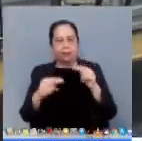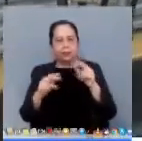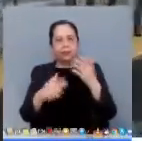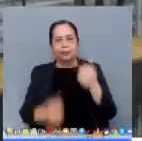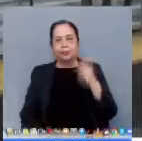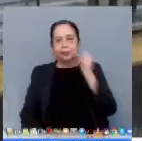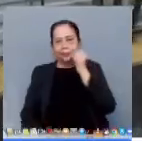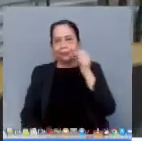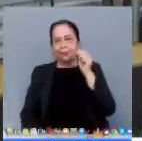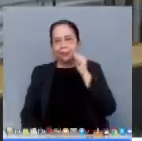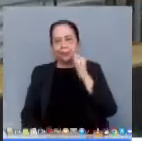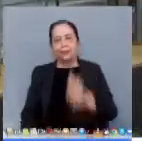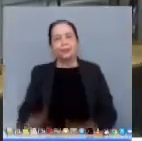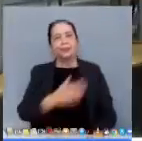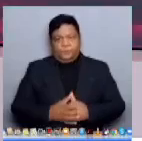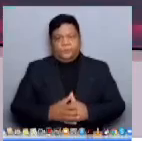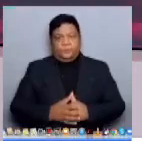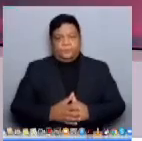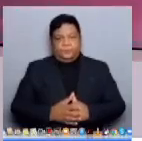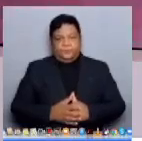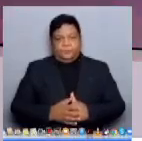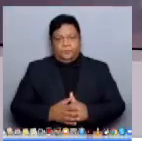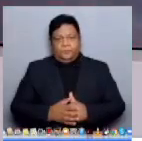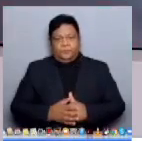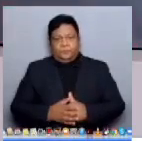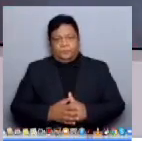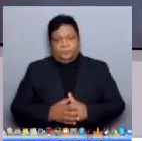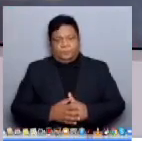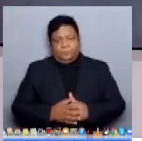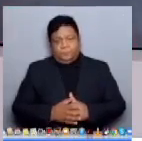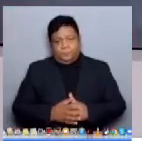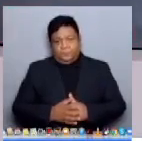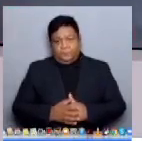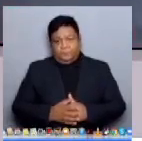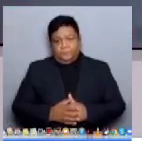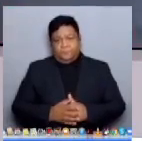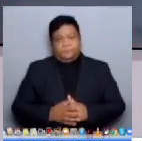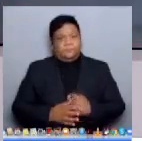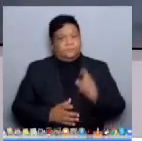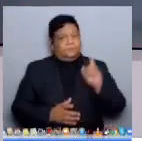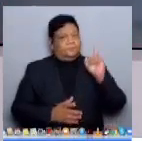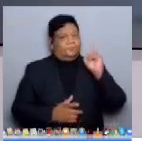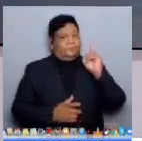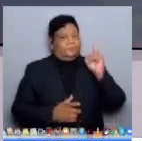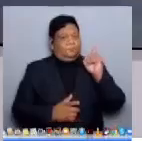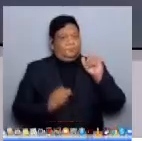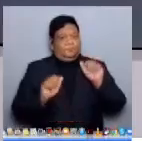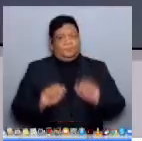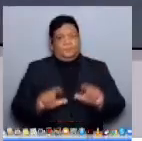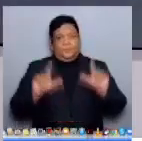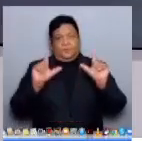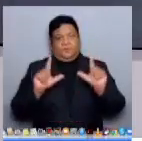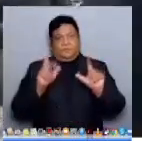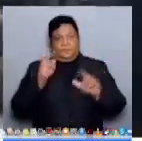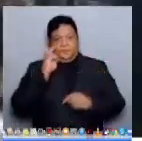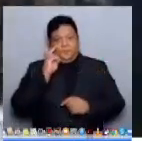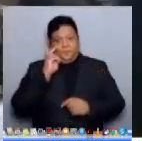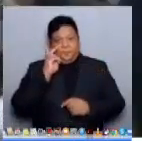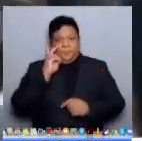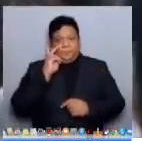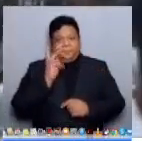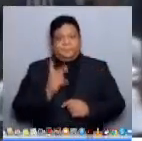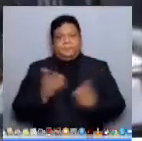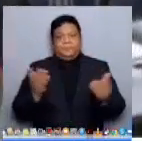Buong Puso para sa Pilipino. Live na kuha po ay pakikita namin. Ayan po nasa likuran ko. Sa Quirino Grandstand po yan